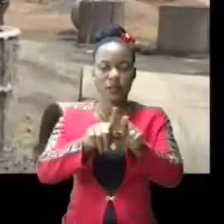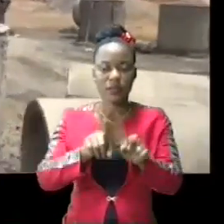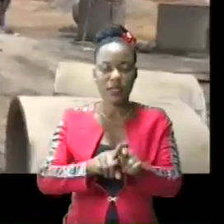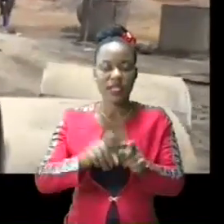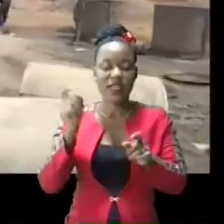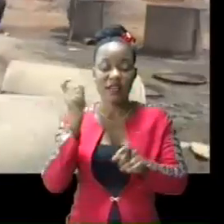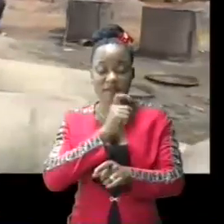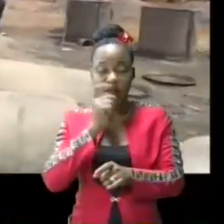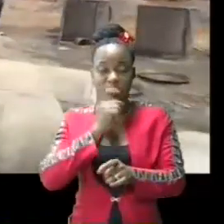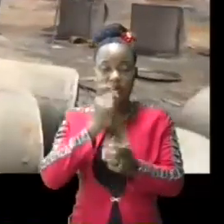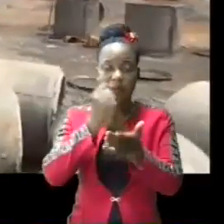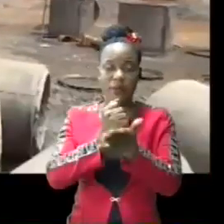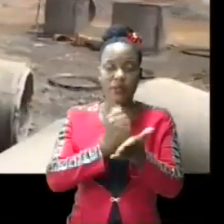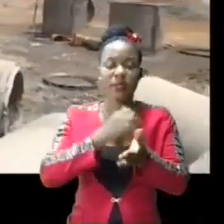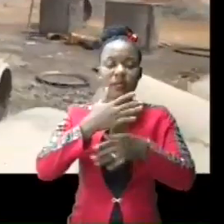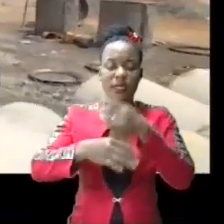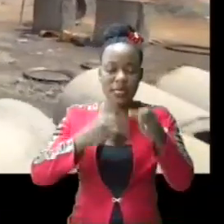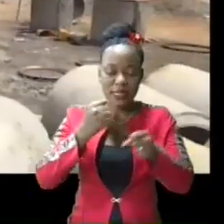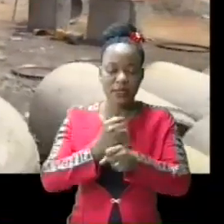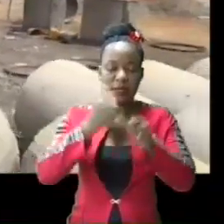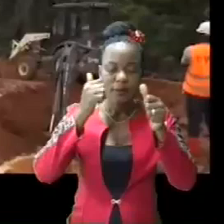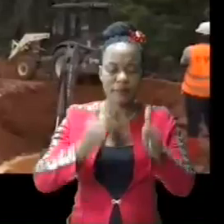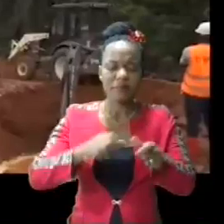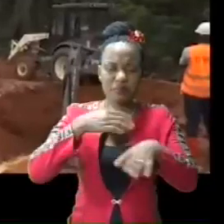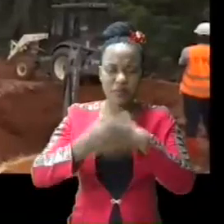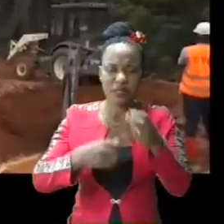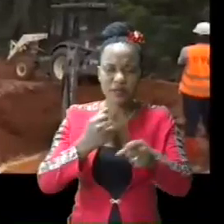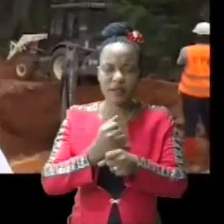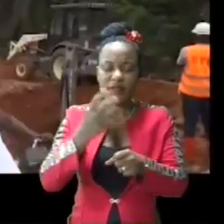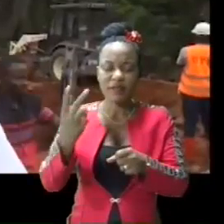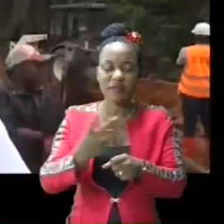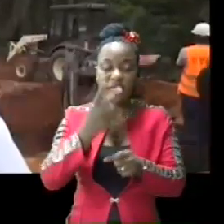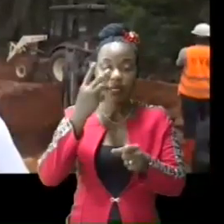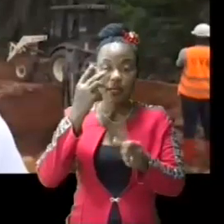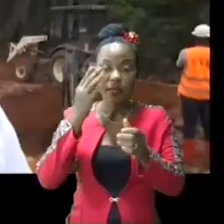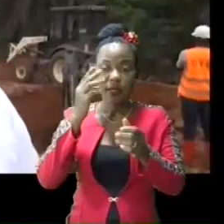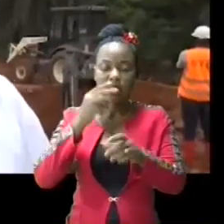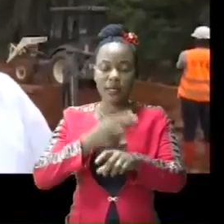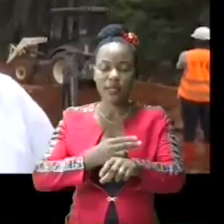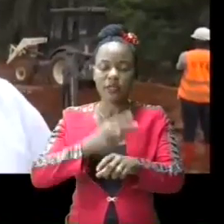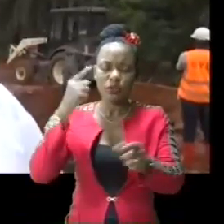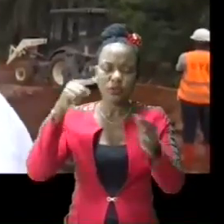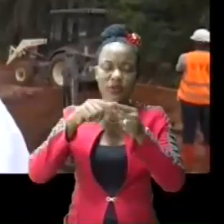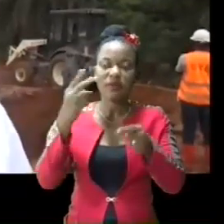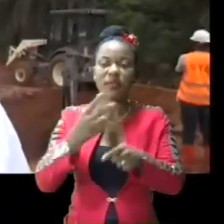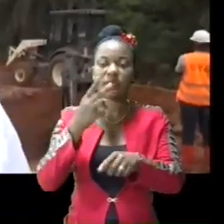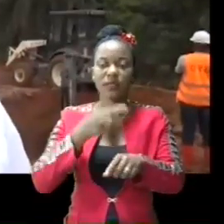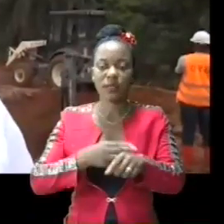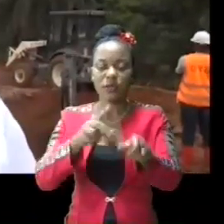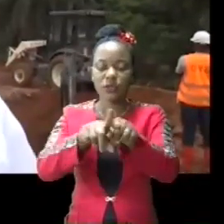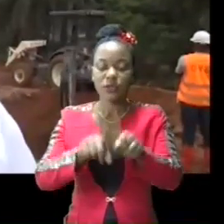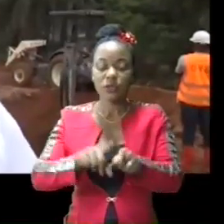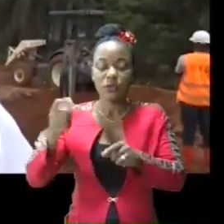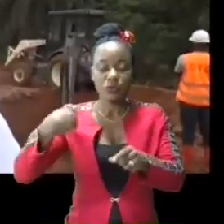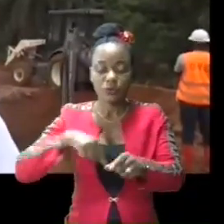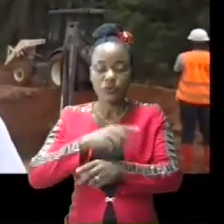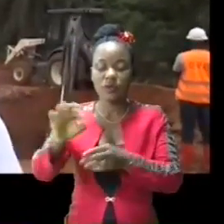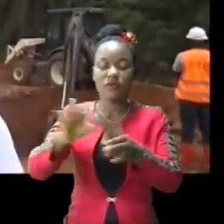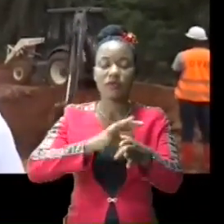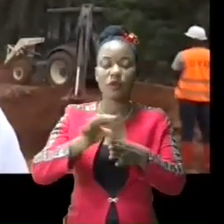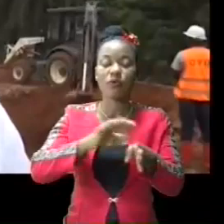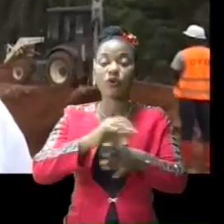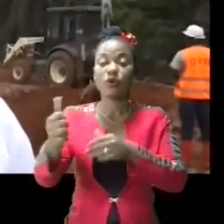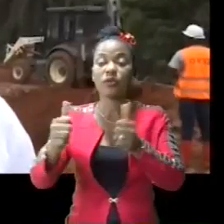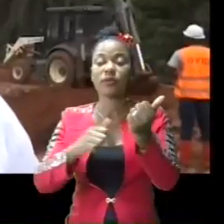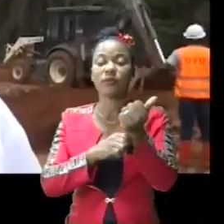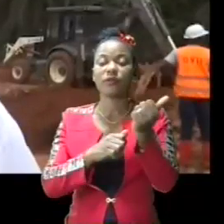fabrication tourne quasiment 24 sur 24. C'est pour ça la qualité de vie. et pour informer aussi aux autres que les bises,